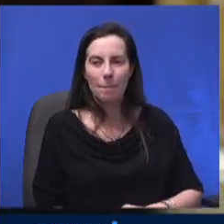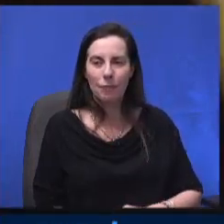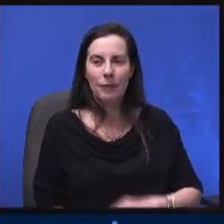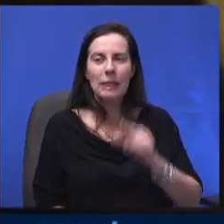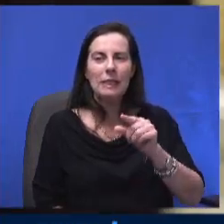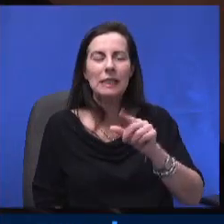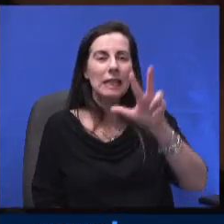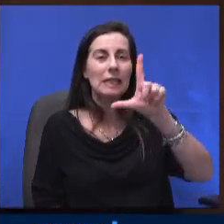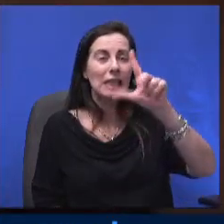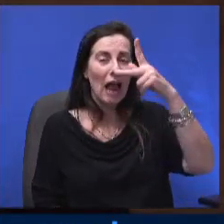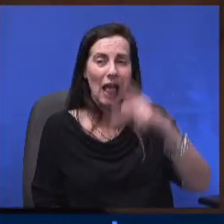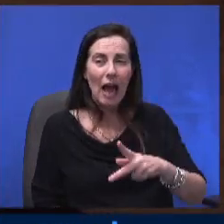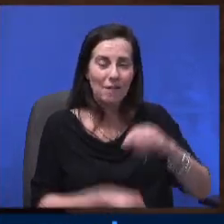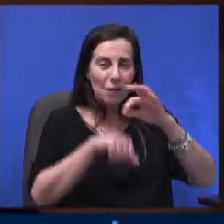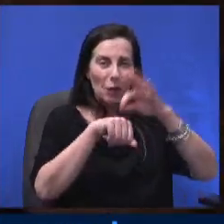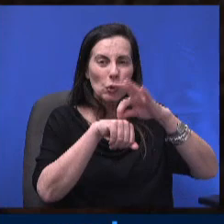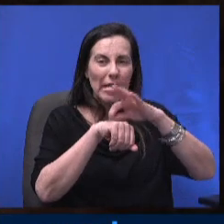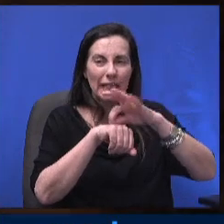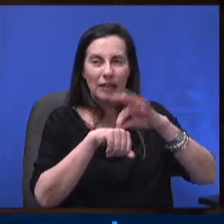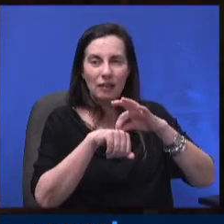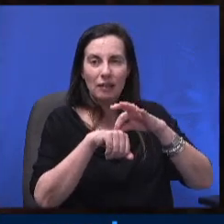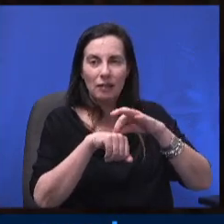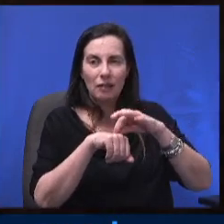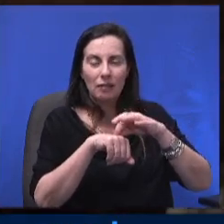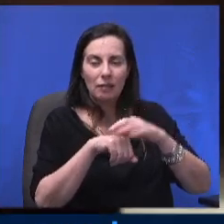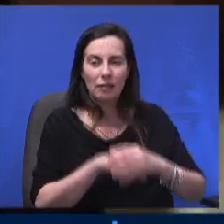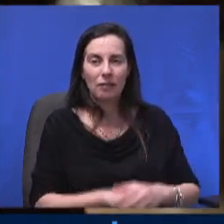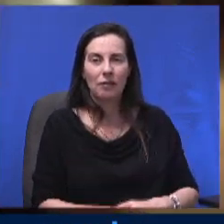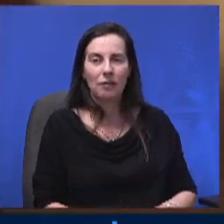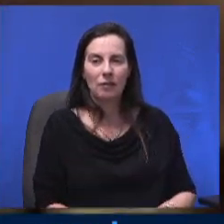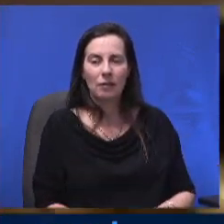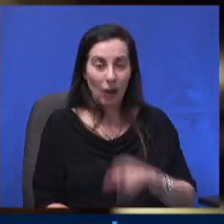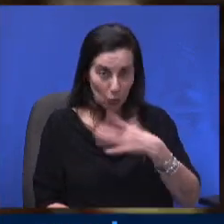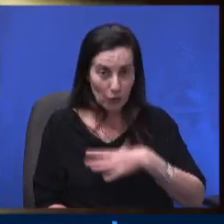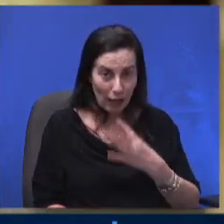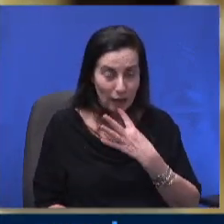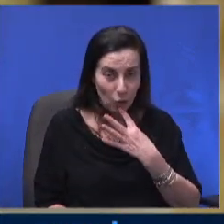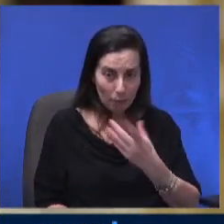קוצני, להיט. רוצה לדום? כן. יאללה.